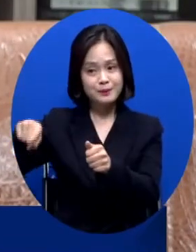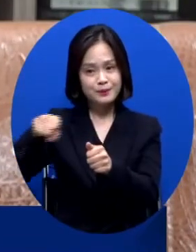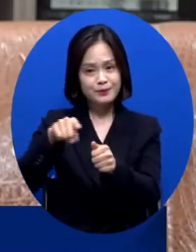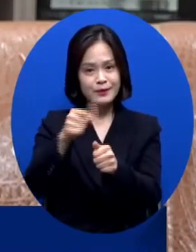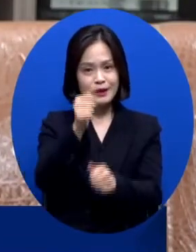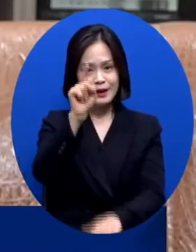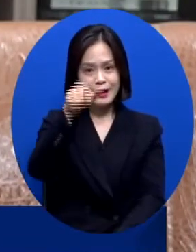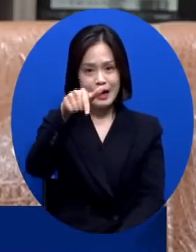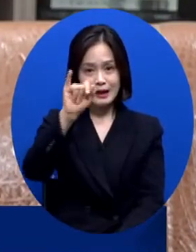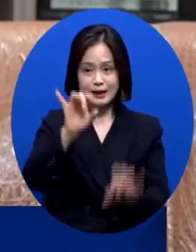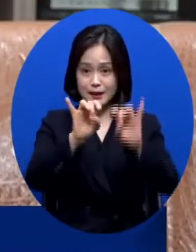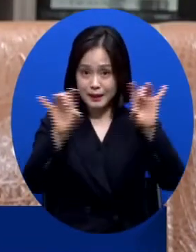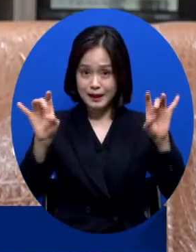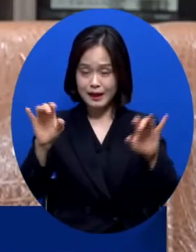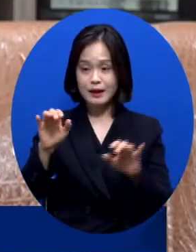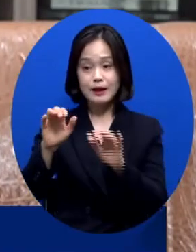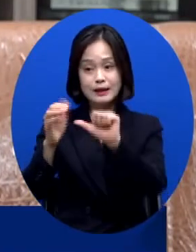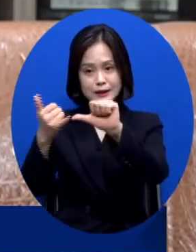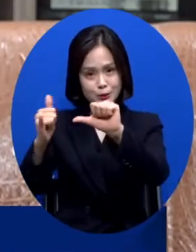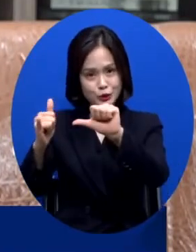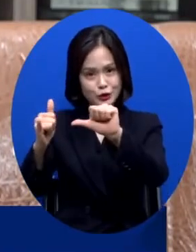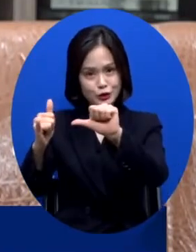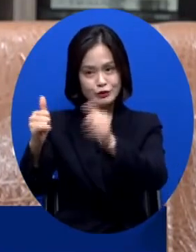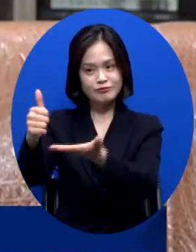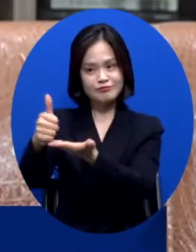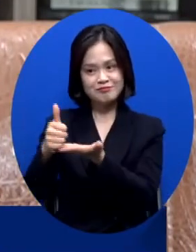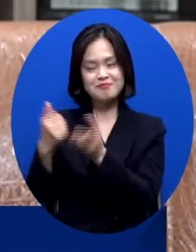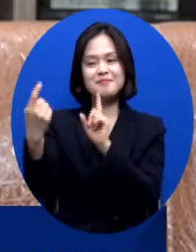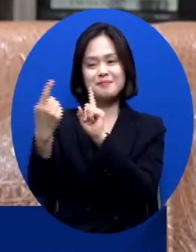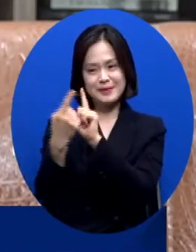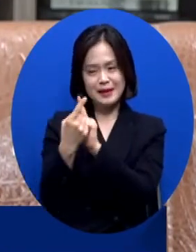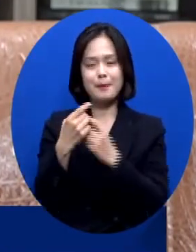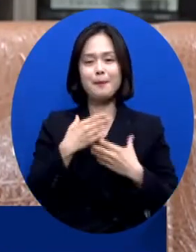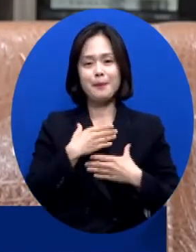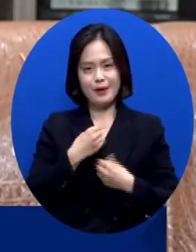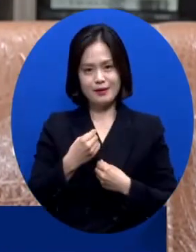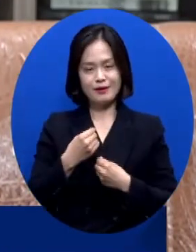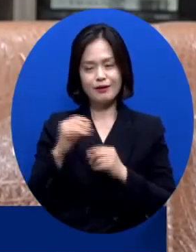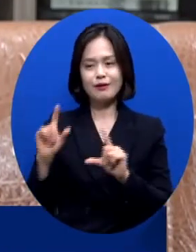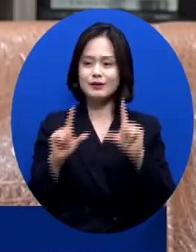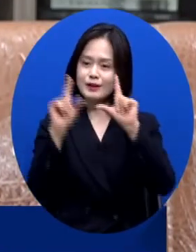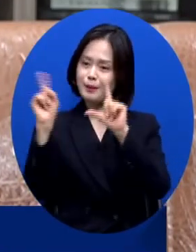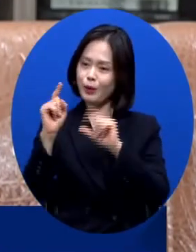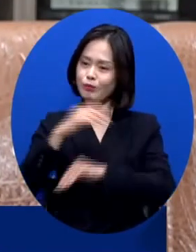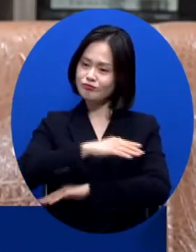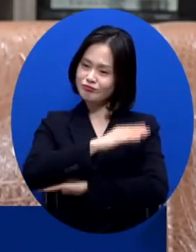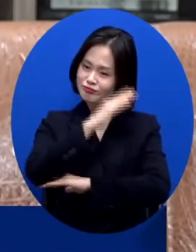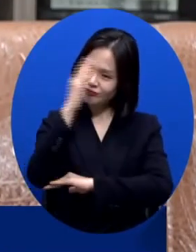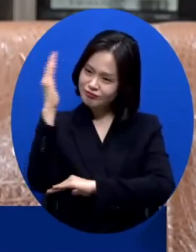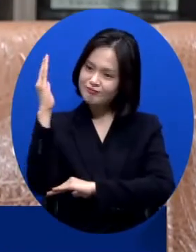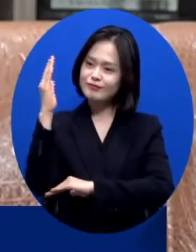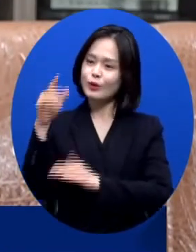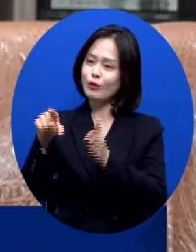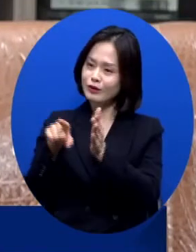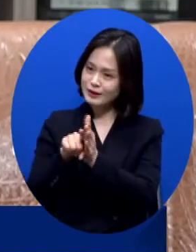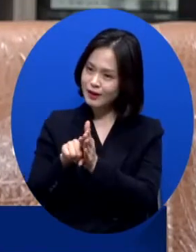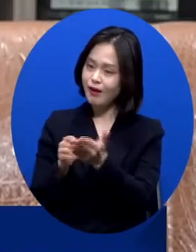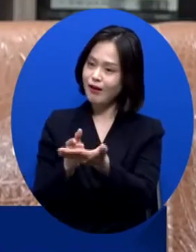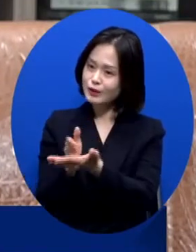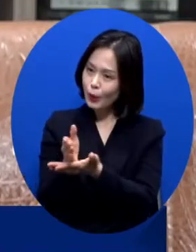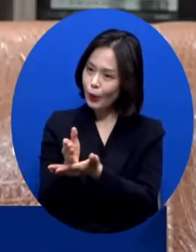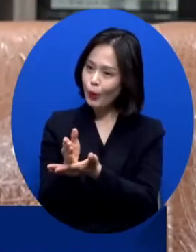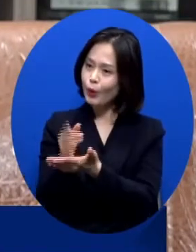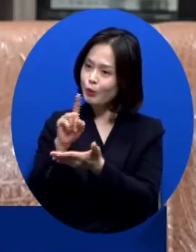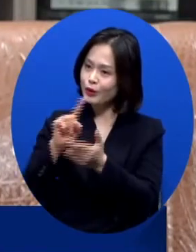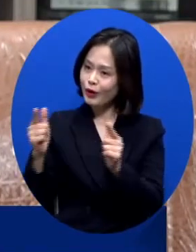5분씩 이렇게 저희 간체 편안하게 만나서 삶을 신앙을 또 뭐 전공을 가르치는